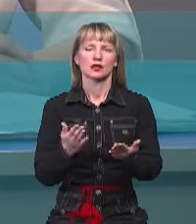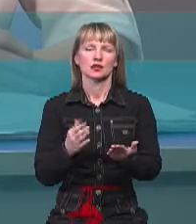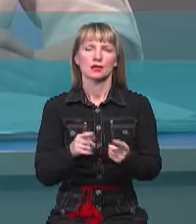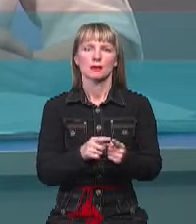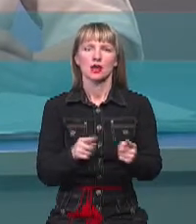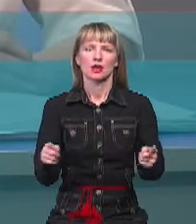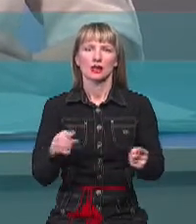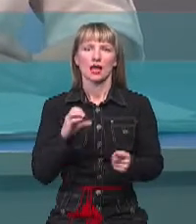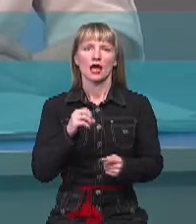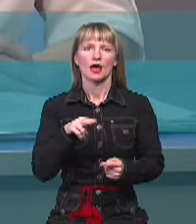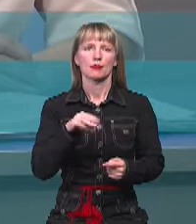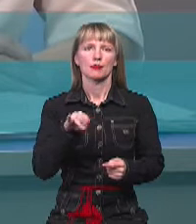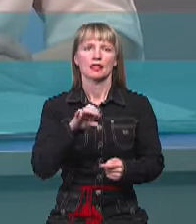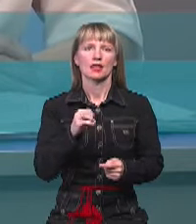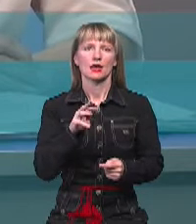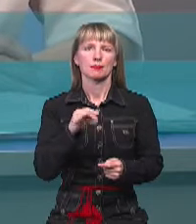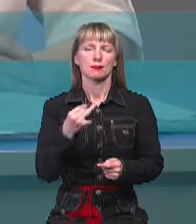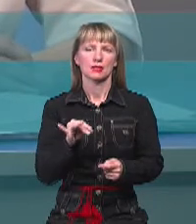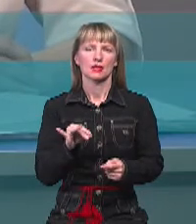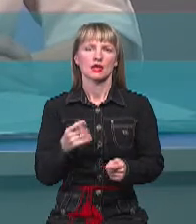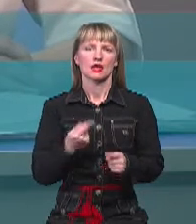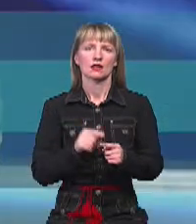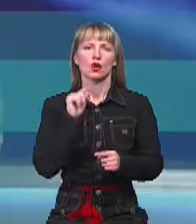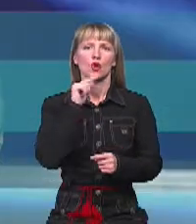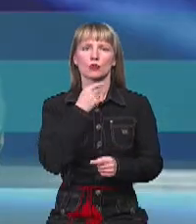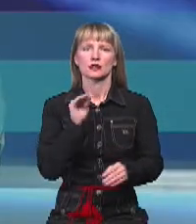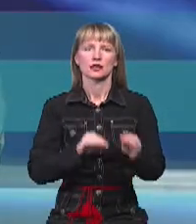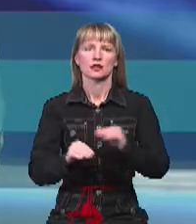Він саме більш так економічна складова, тому люди, лікарі,